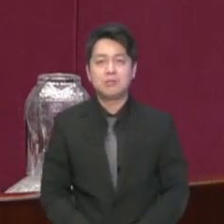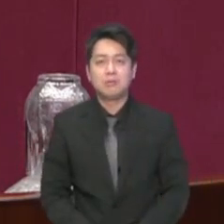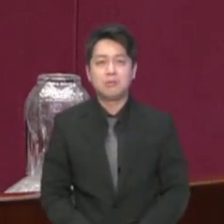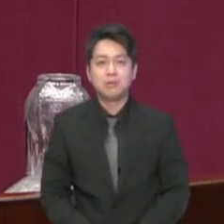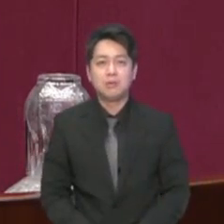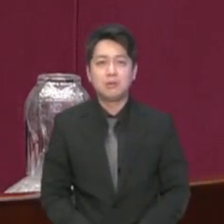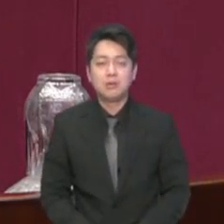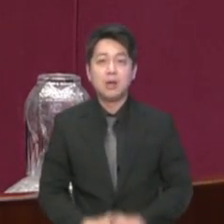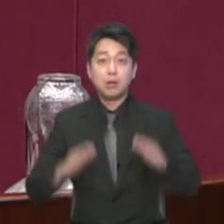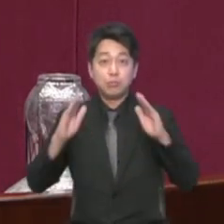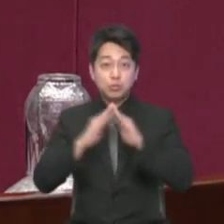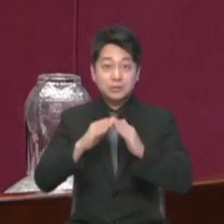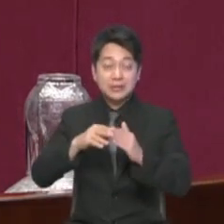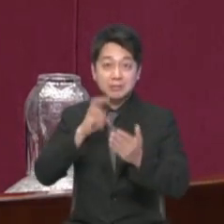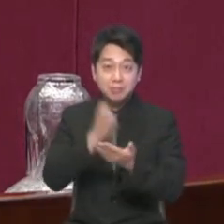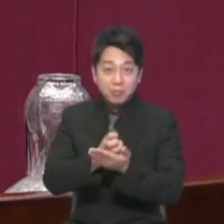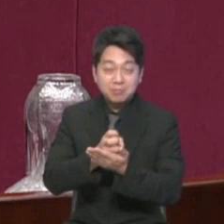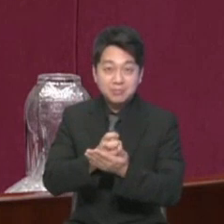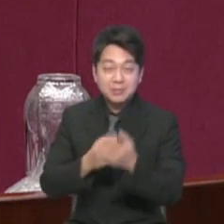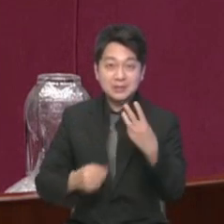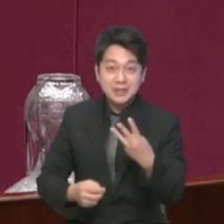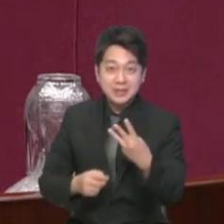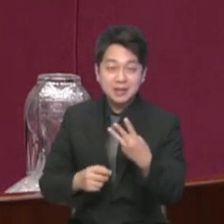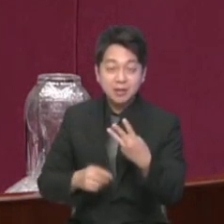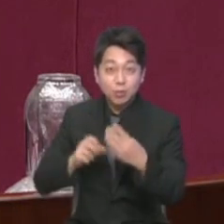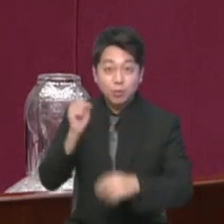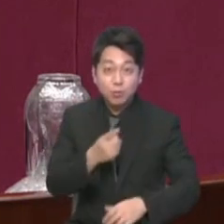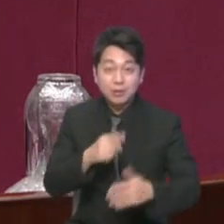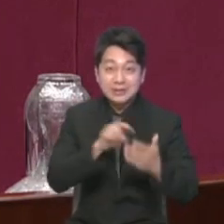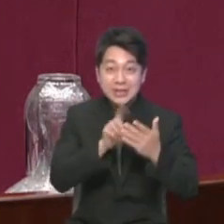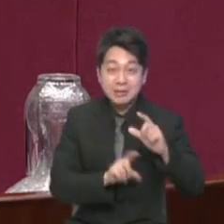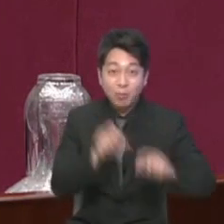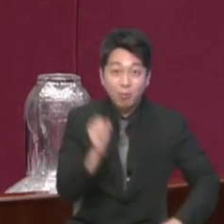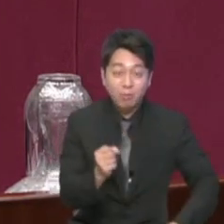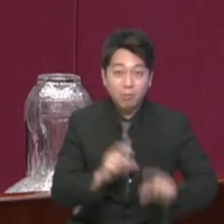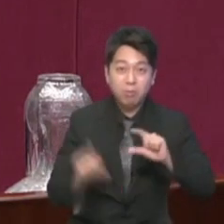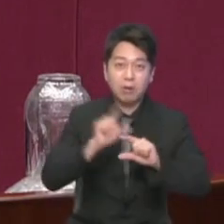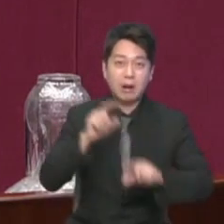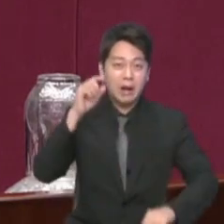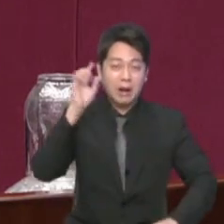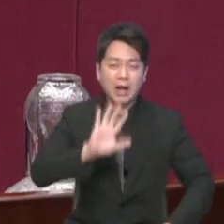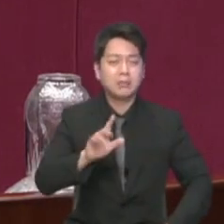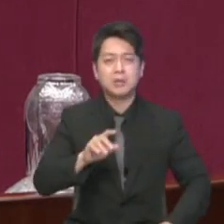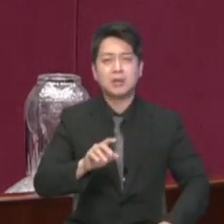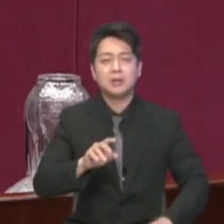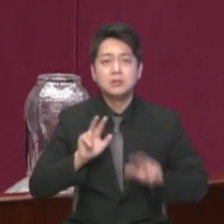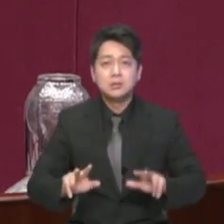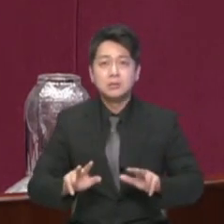부동산세 3법이 세금 폭탄이라고요? 우리나라의 부동산 보유세 실효세율은